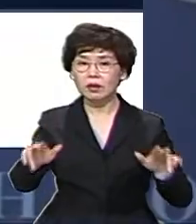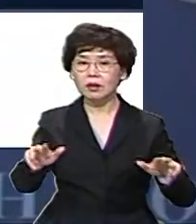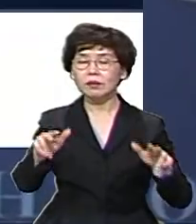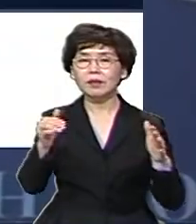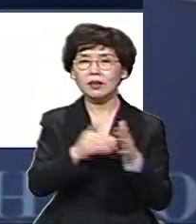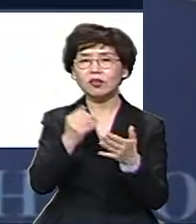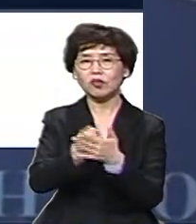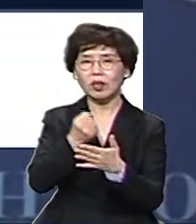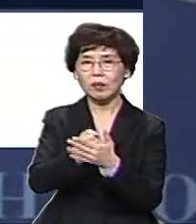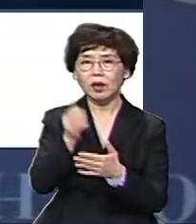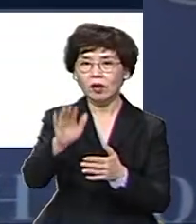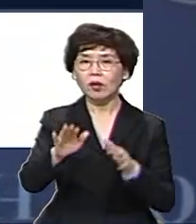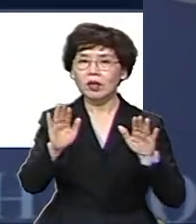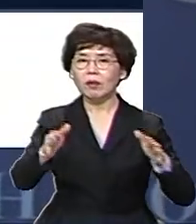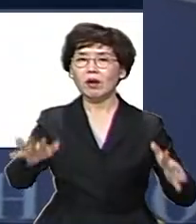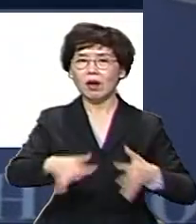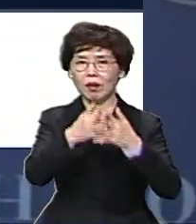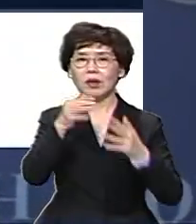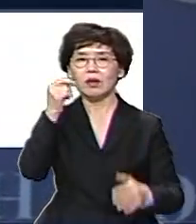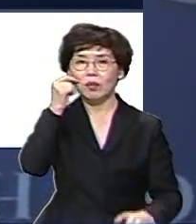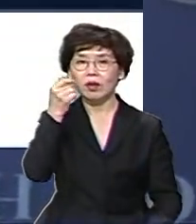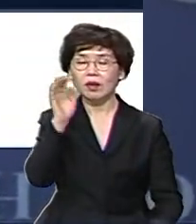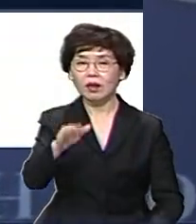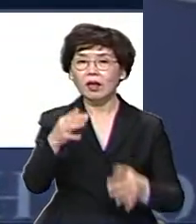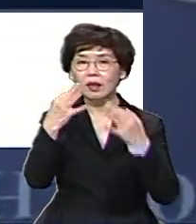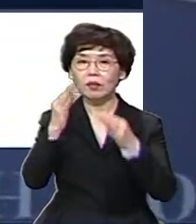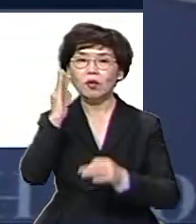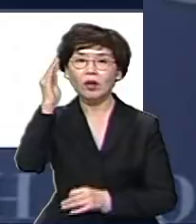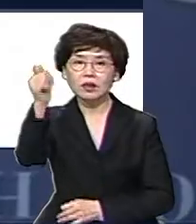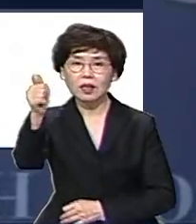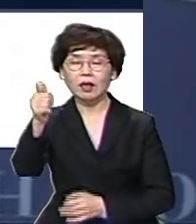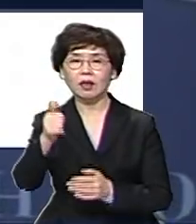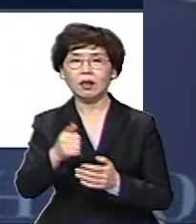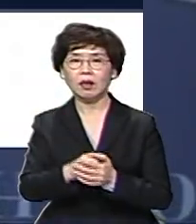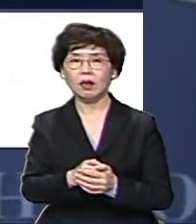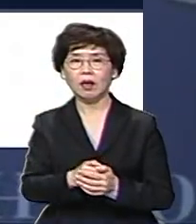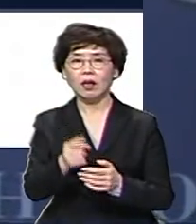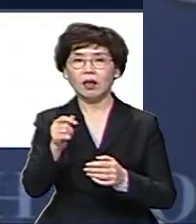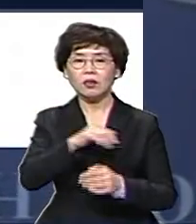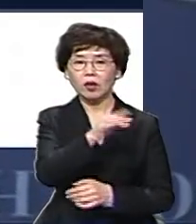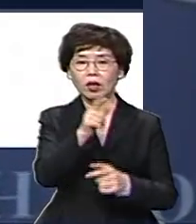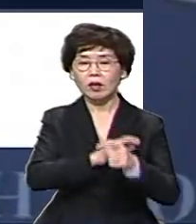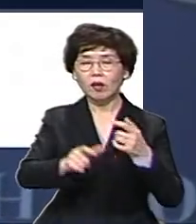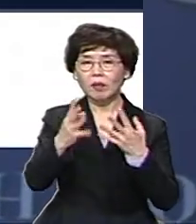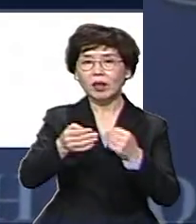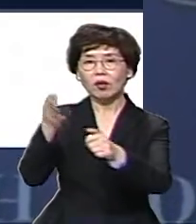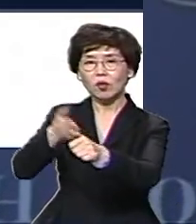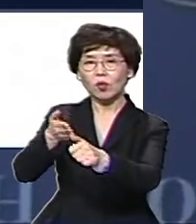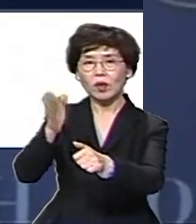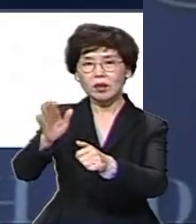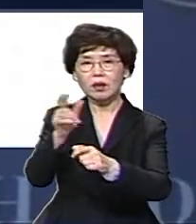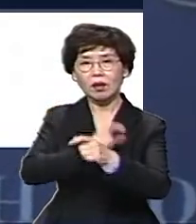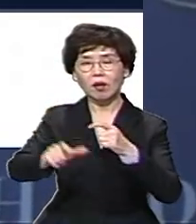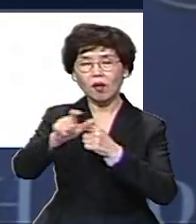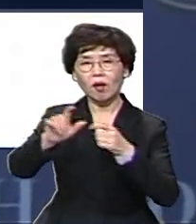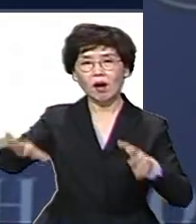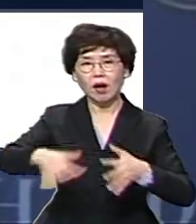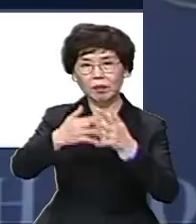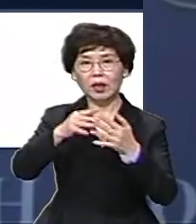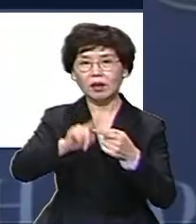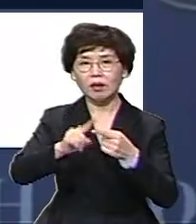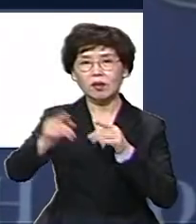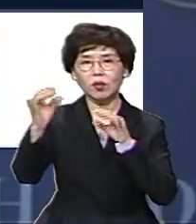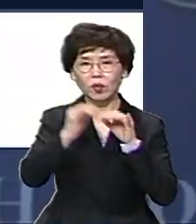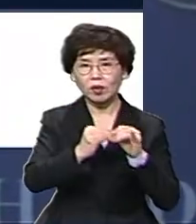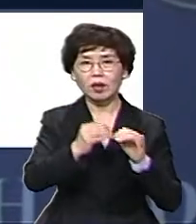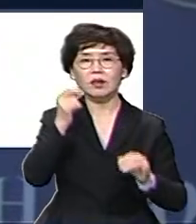하였습니다. 그렇지만 유감스럽게도 이번에는 합의하지 못했는데 김정은 위원장께 저희가 더 많은 것을 요구하였으나 추가적인